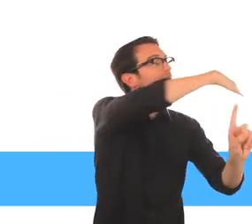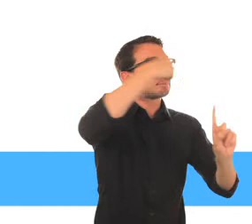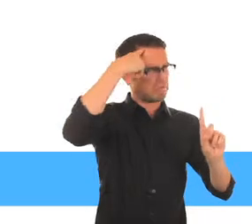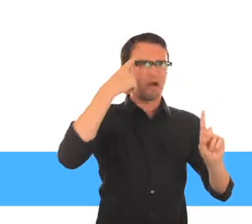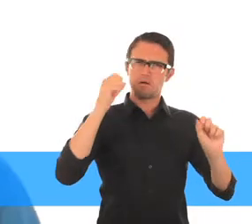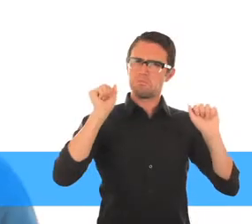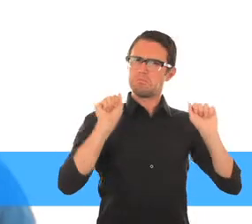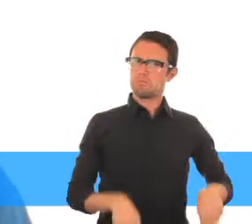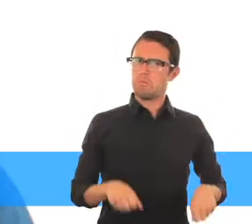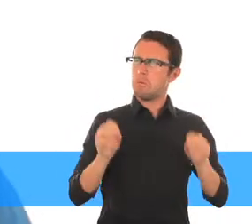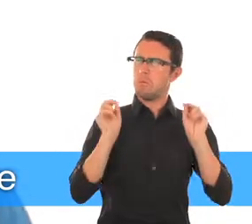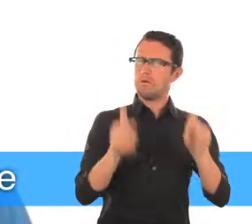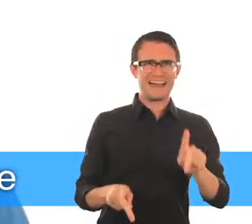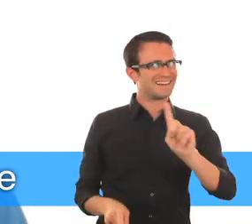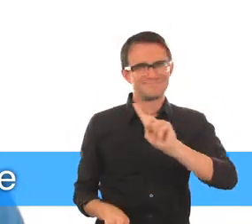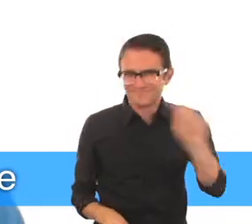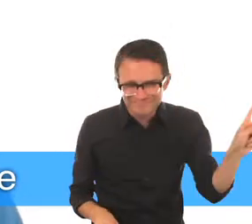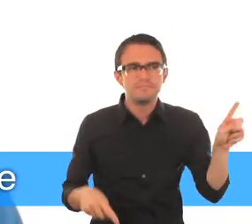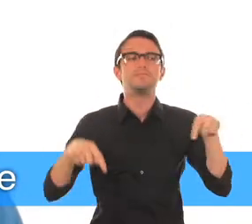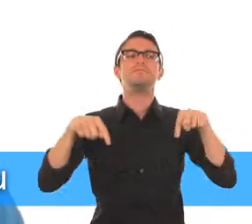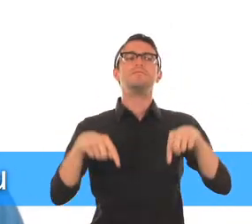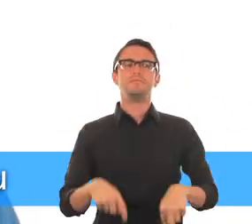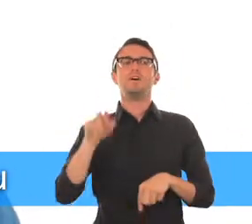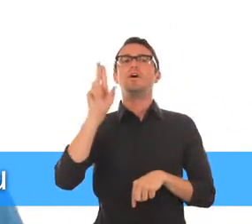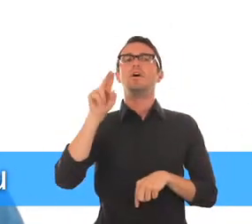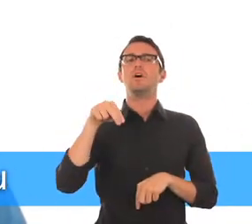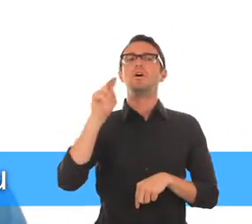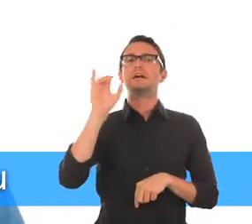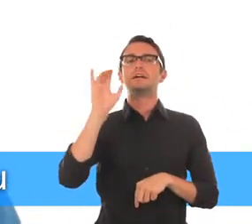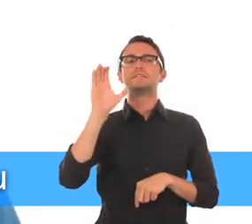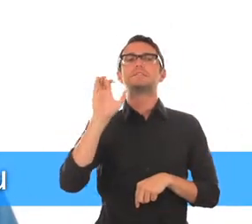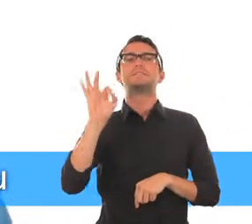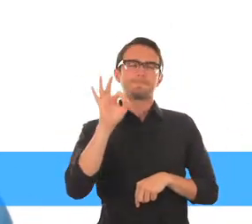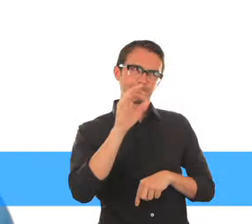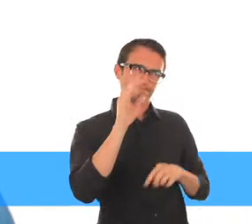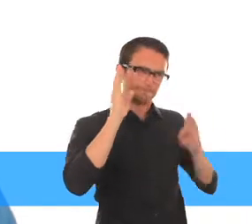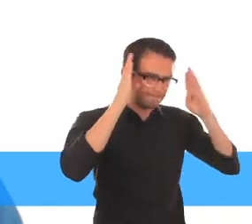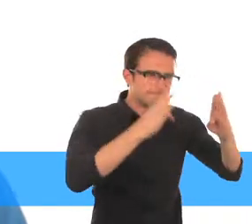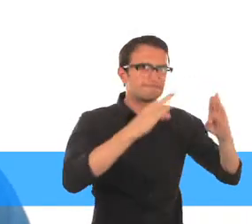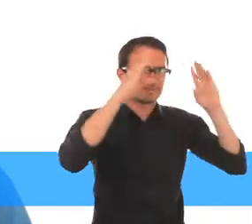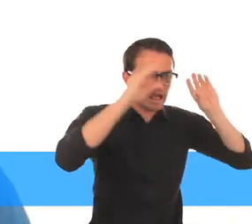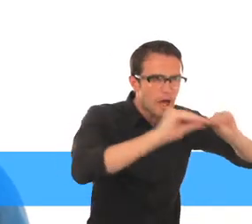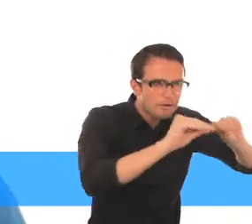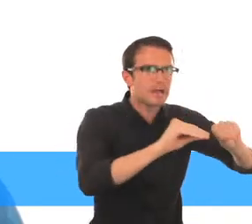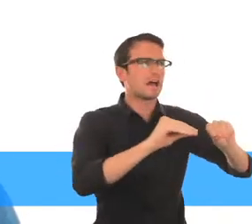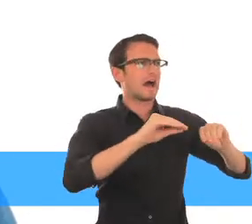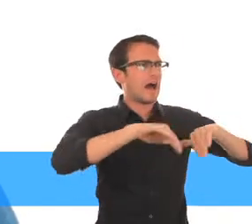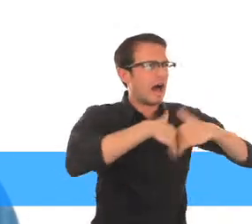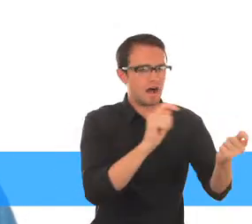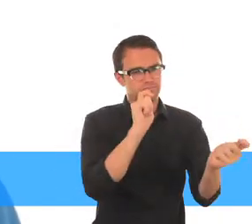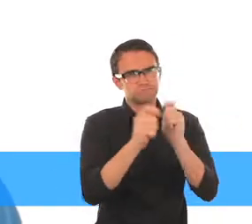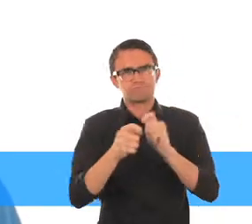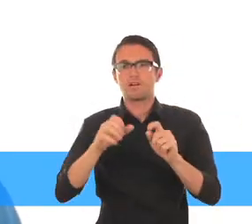Ils peuvent également penser qu'appliquer une norme sociale peut leur valoir une sorte de récompense telle qu'un statut social ou de l'admiration, et qu'ignorer cette norme pourrait